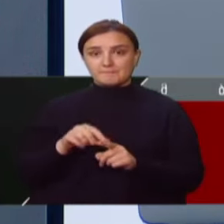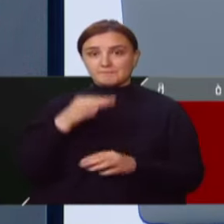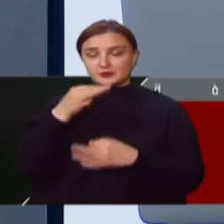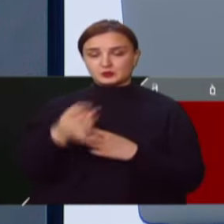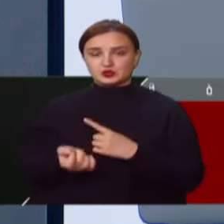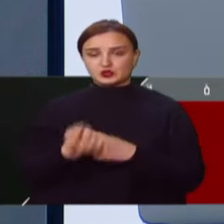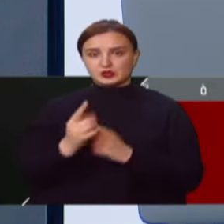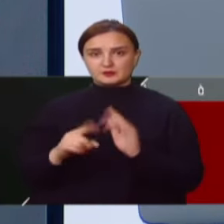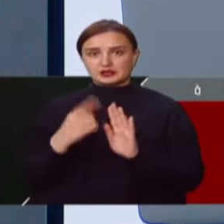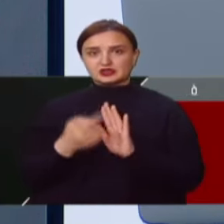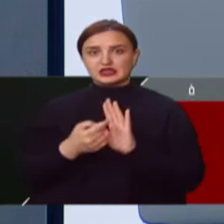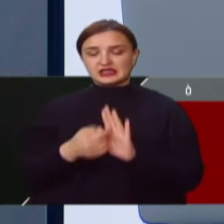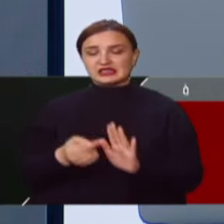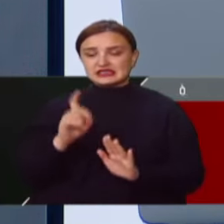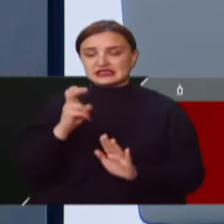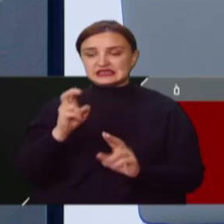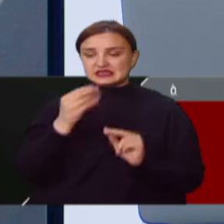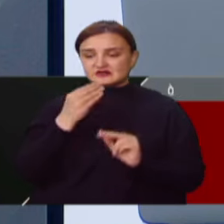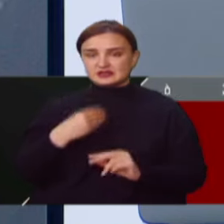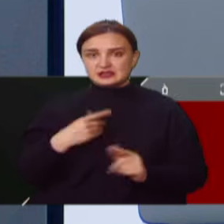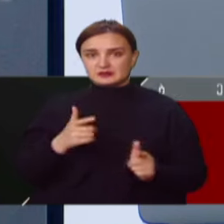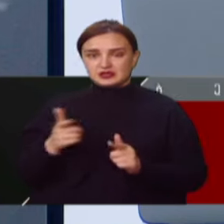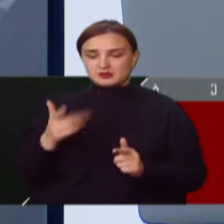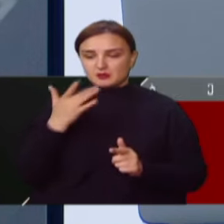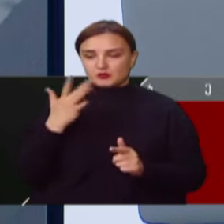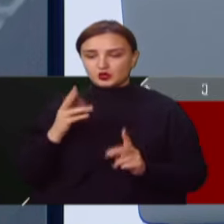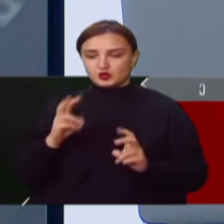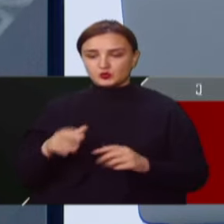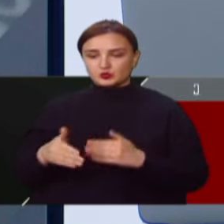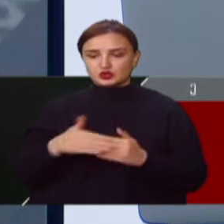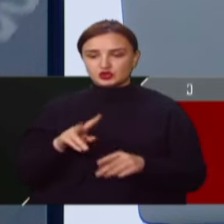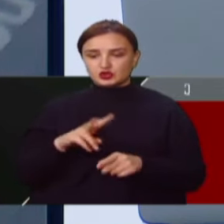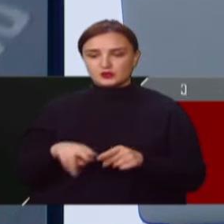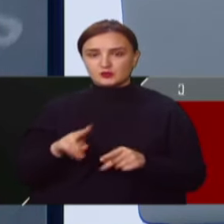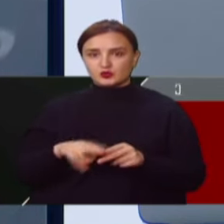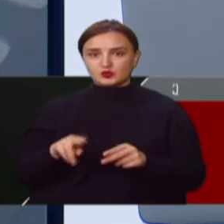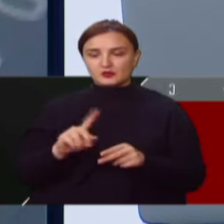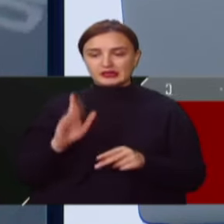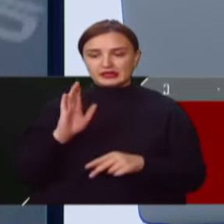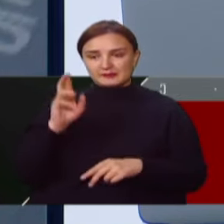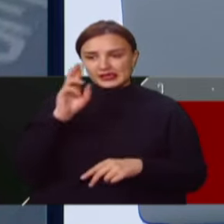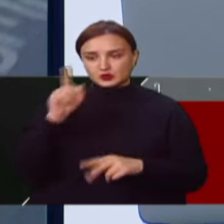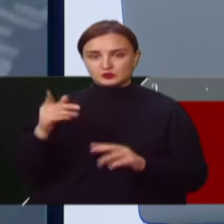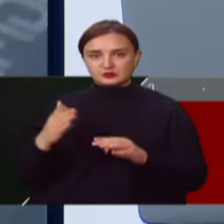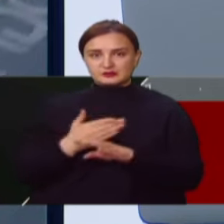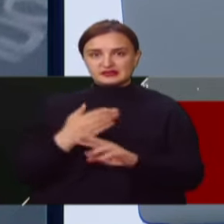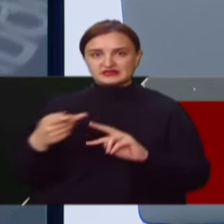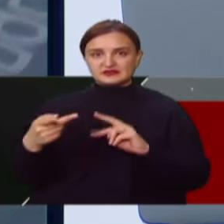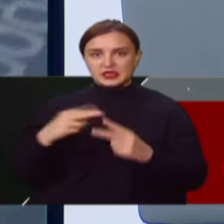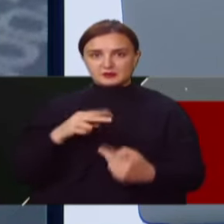ჩნდება შეკითხვა: რისთვის ემზადება პოლიტიკური სპექტრის შემოდგომაზე და რა გზით ესახებათ ხელისუფლების ცვლილებისთვის